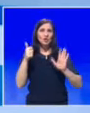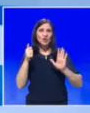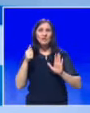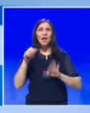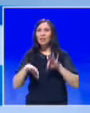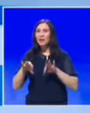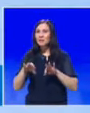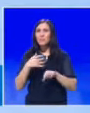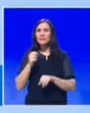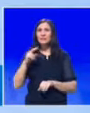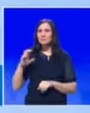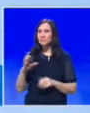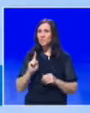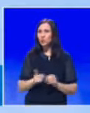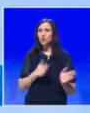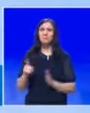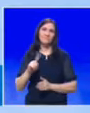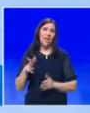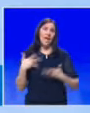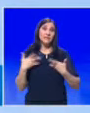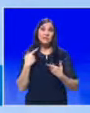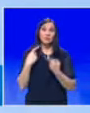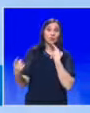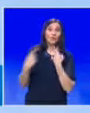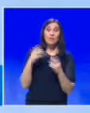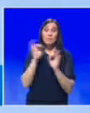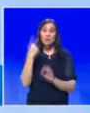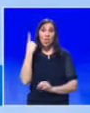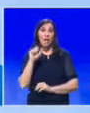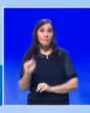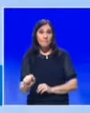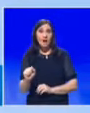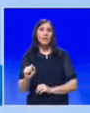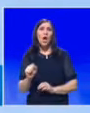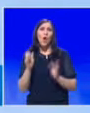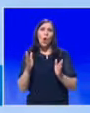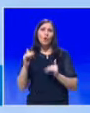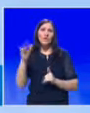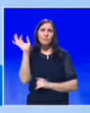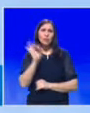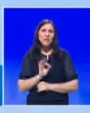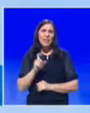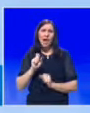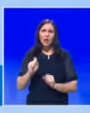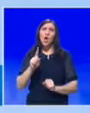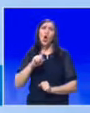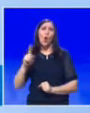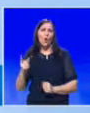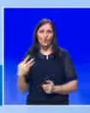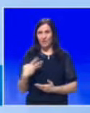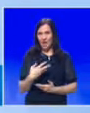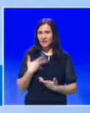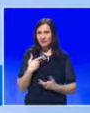ли? Ние не искаме да договаряме с нито една партия квоти конкретни, гарантирани за който иде. Ние искаме